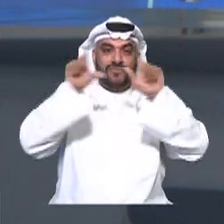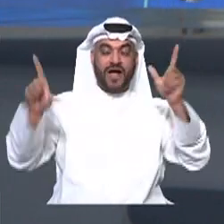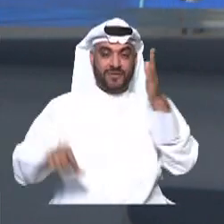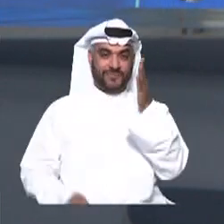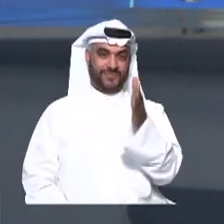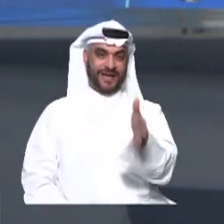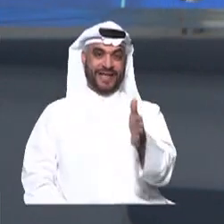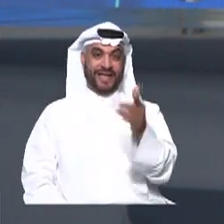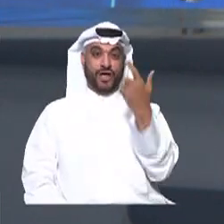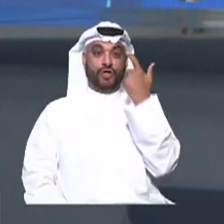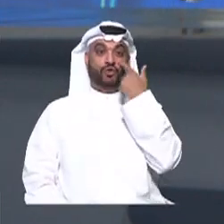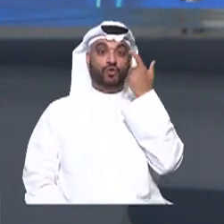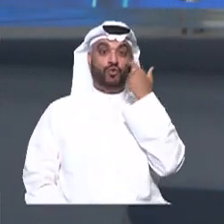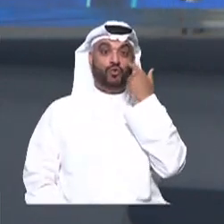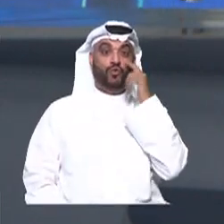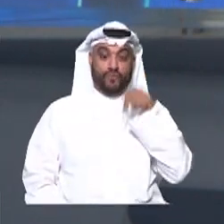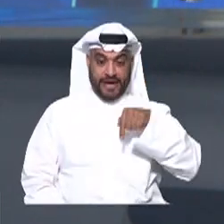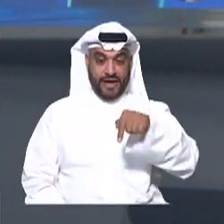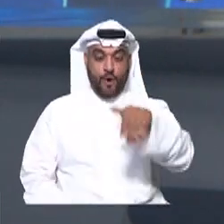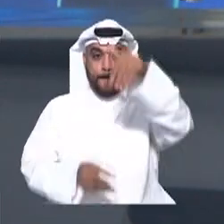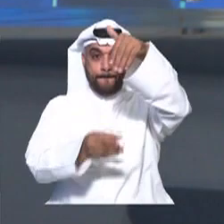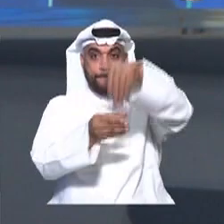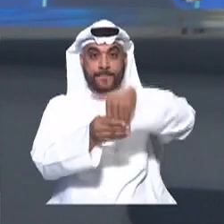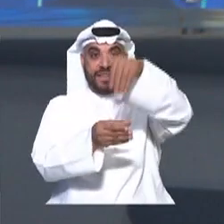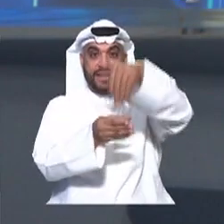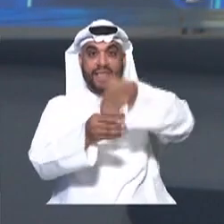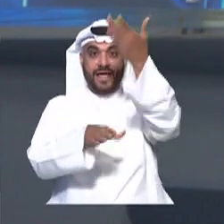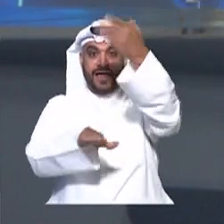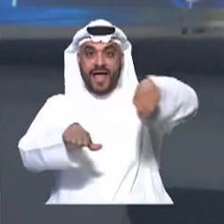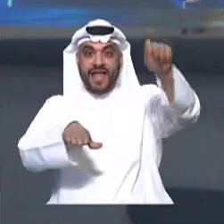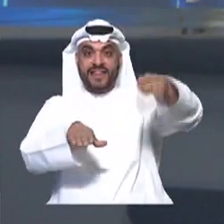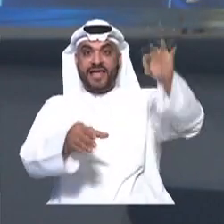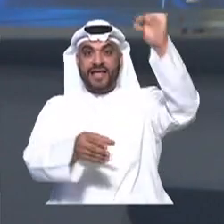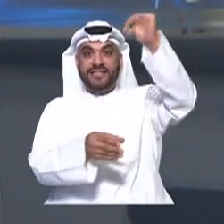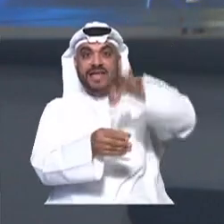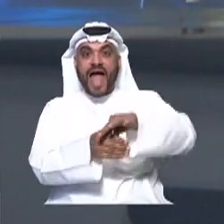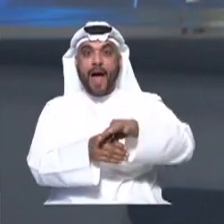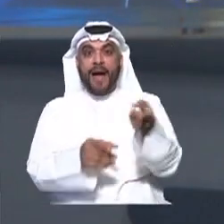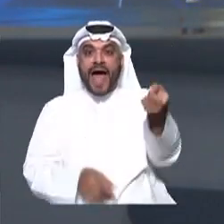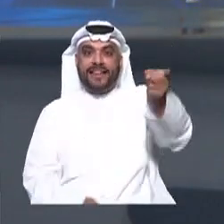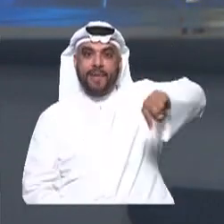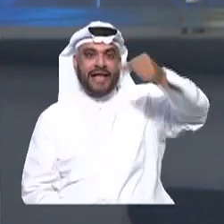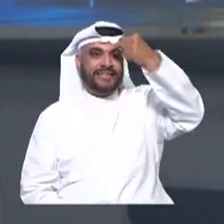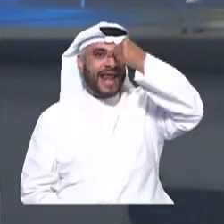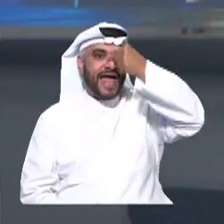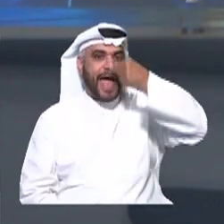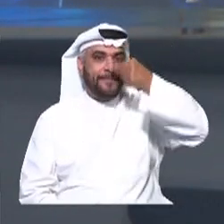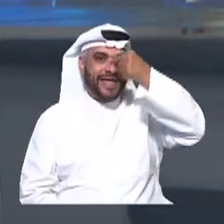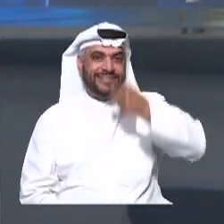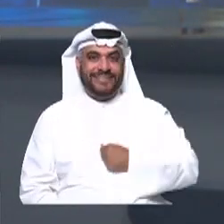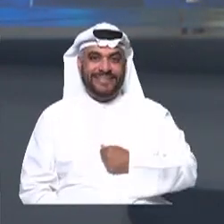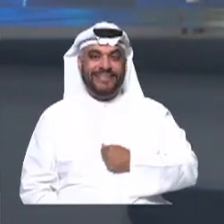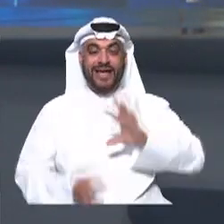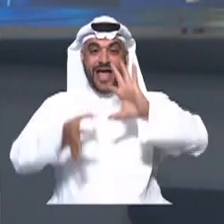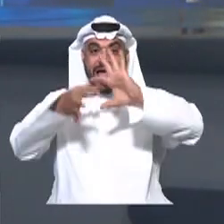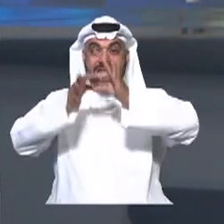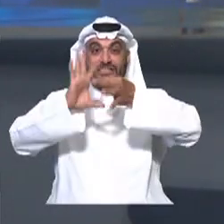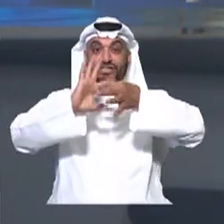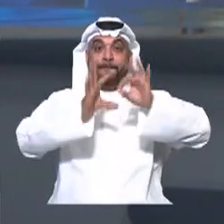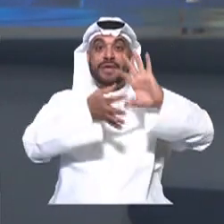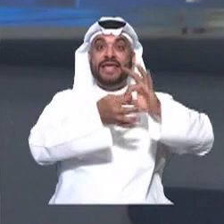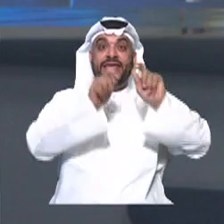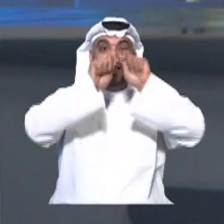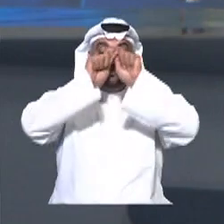في مراقبة انتخابات مجلس الأمة المزمع عقدها غدا الخميس. نعم، وتساهم الجمعية من ضمن مؤسسات